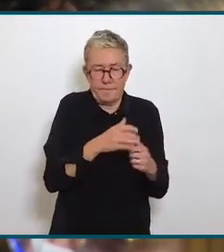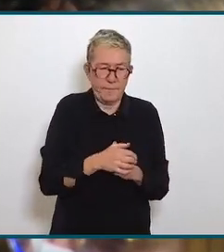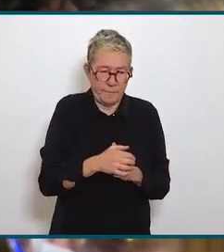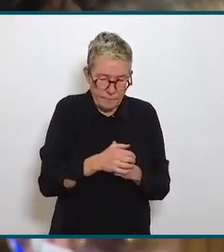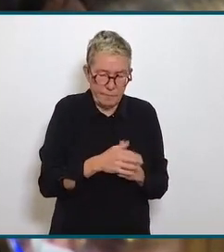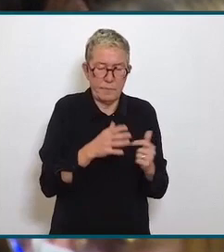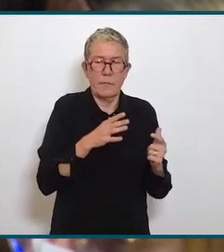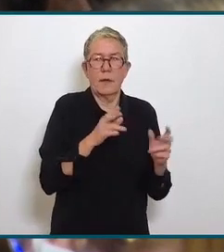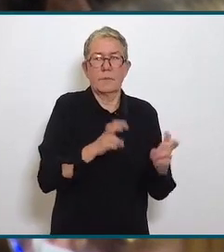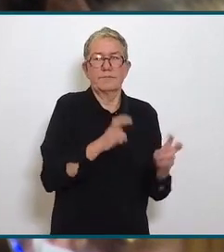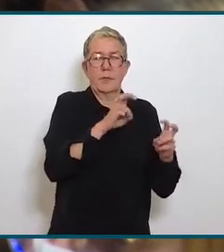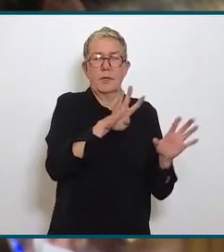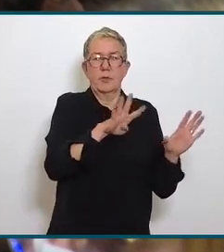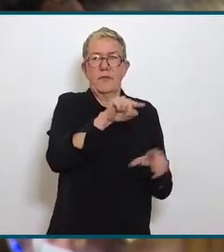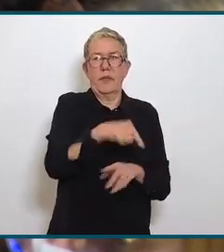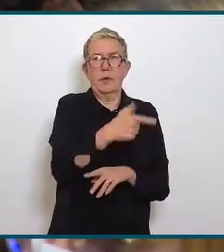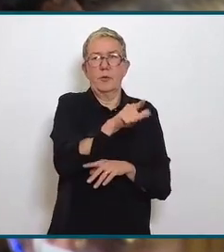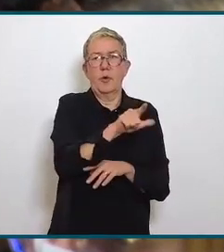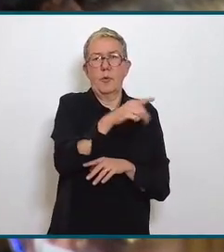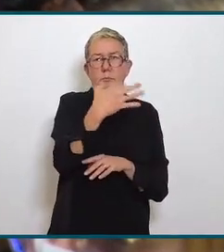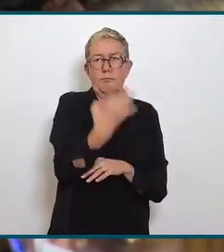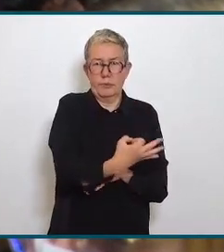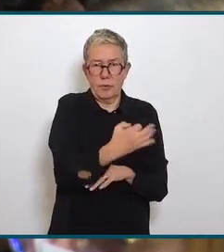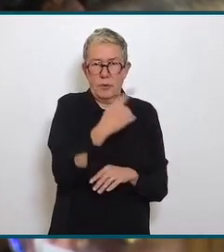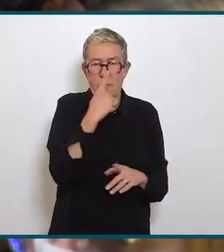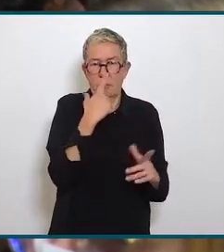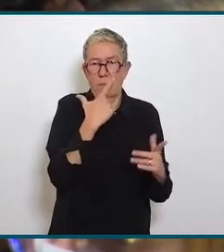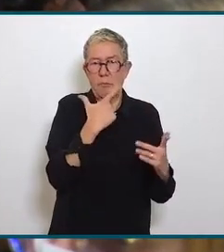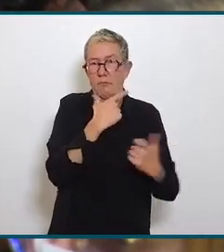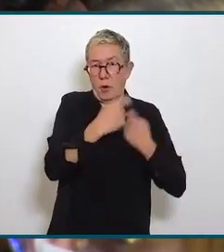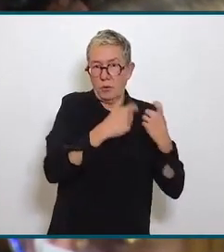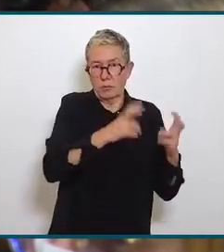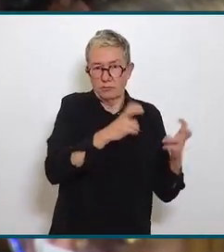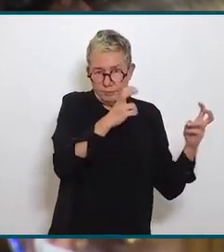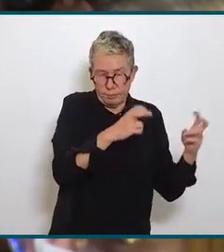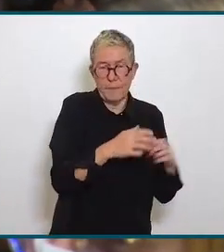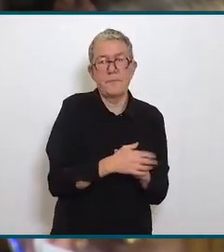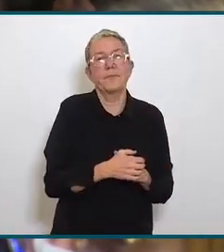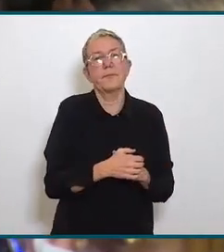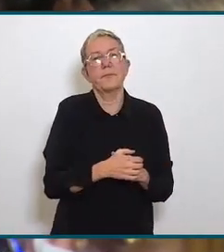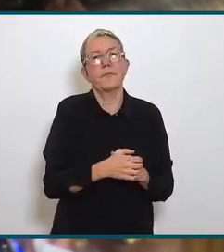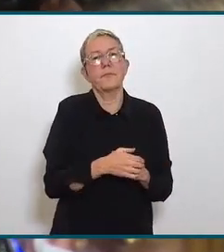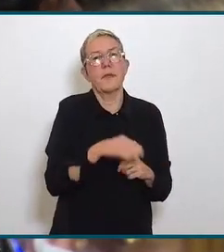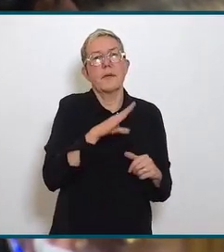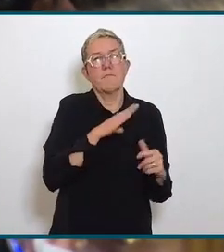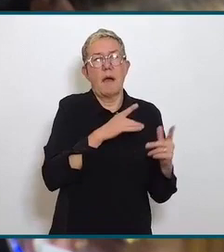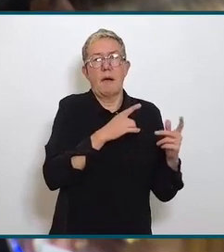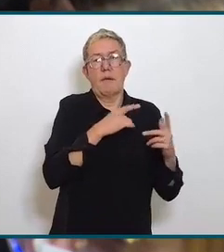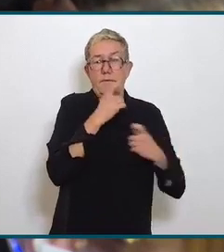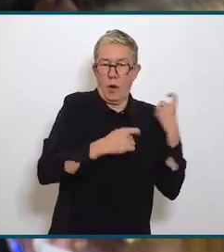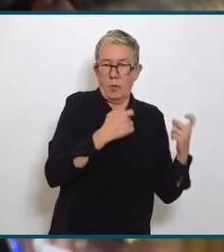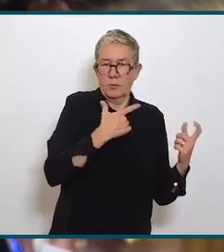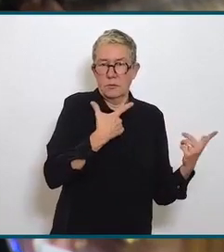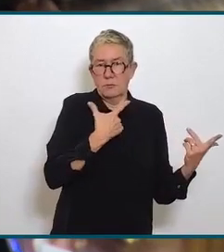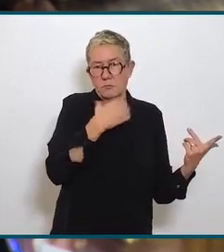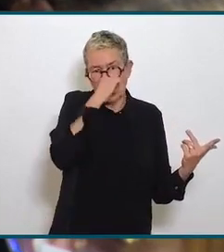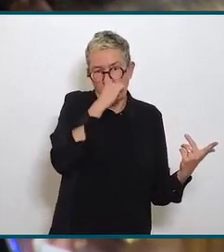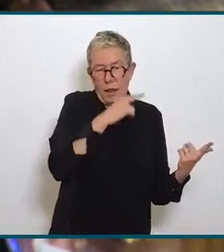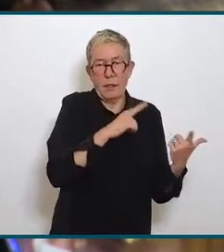de 9,2% des atteintes à l'intégrité publique entre 2016 et 2020, notamment liées aux violences sexuelles et menaces